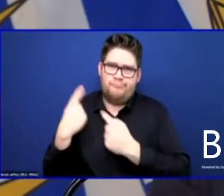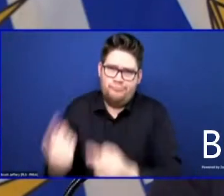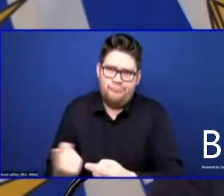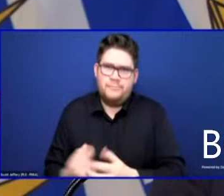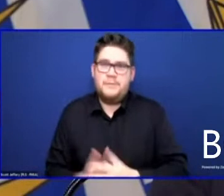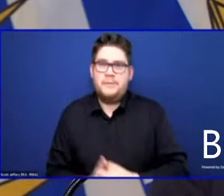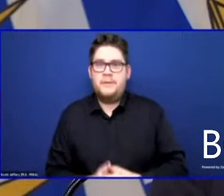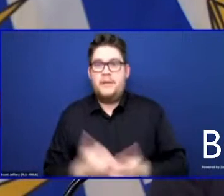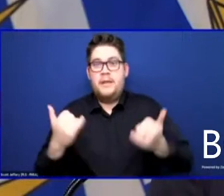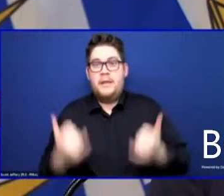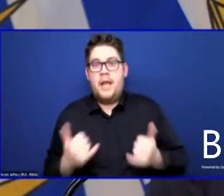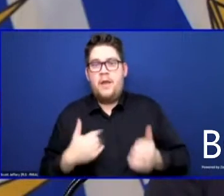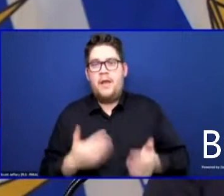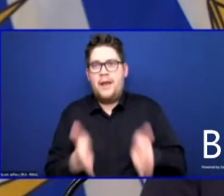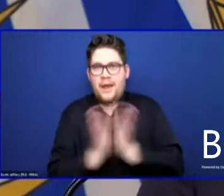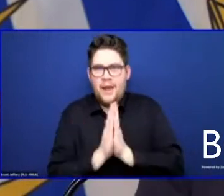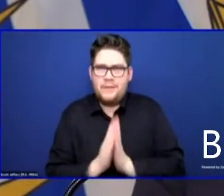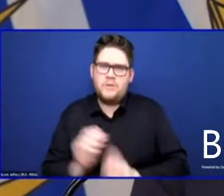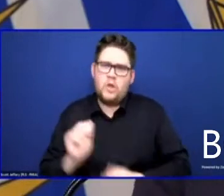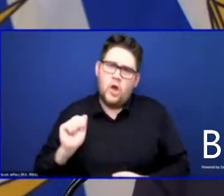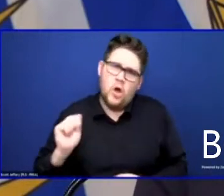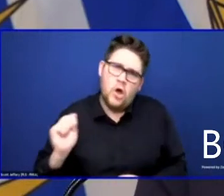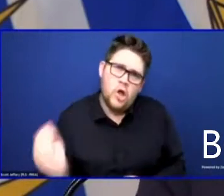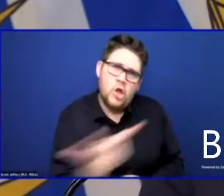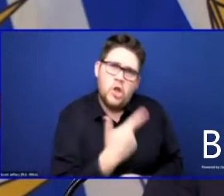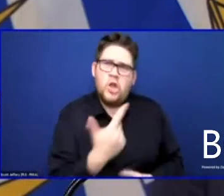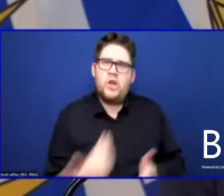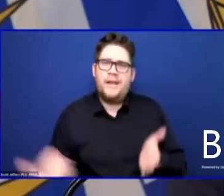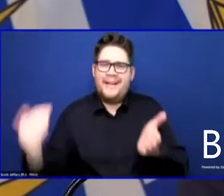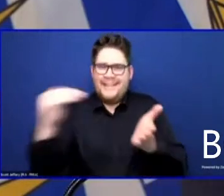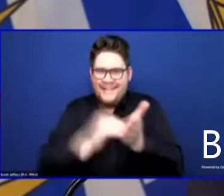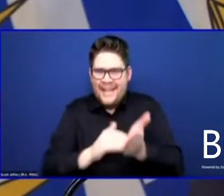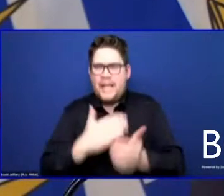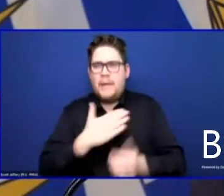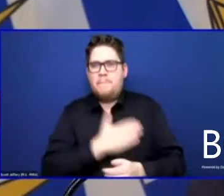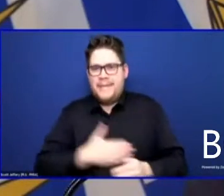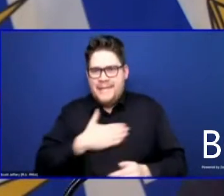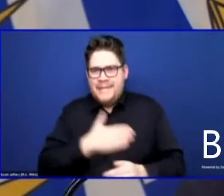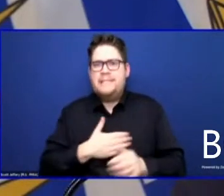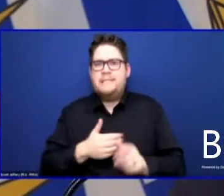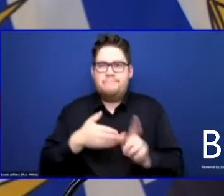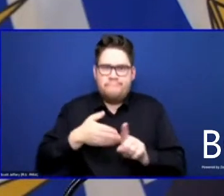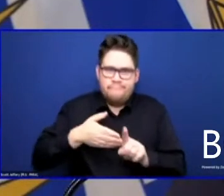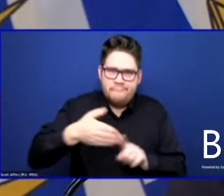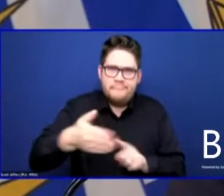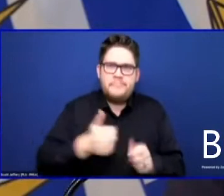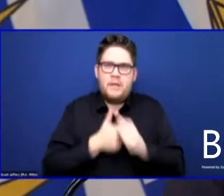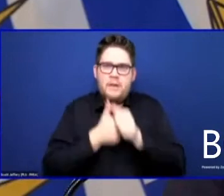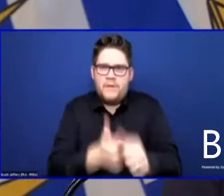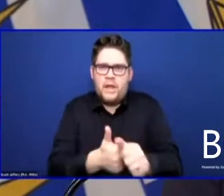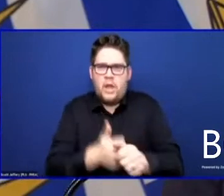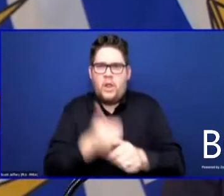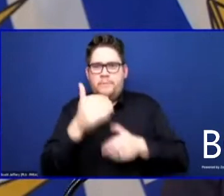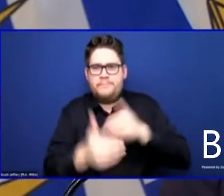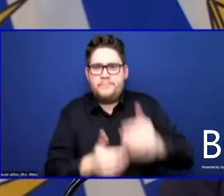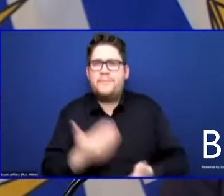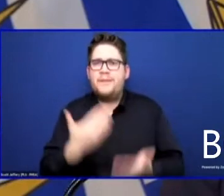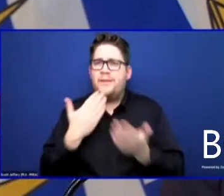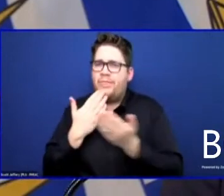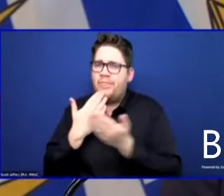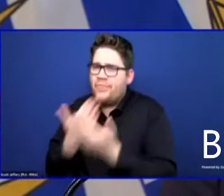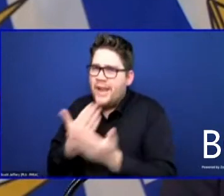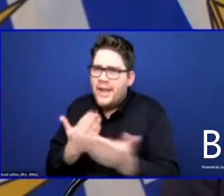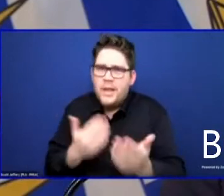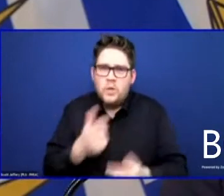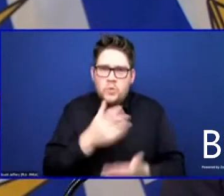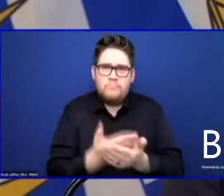们 get 要希 onto 望 this 每一个人 path. 都要遵守行为规 And I 范 want to， 都 thank 要 people 遵 who 守 are doing。 我也 that. 感谢大家。 But our future path 我们 is in 的 our hands